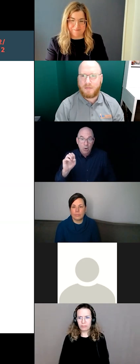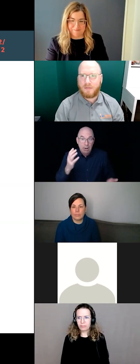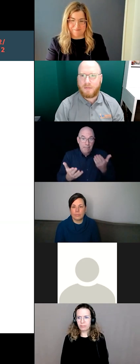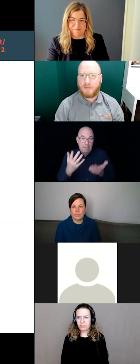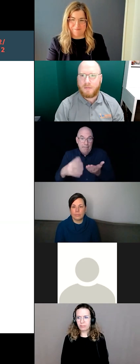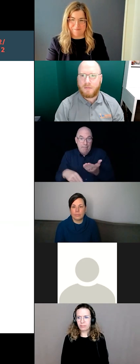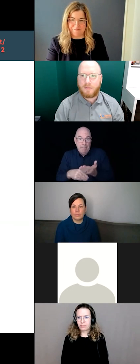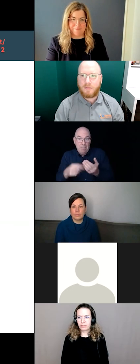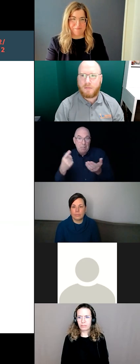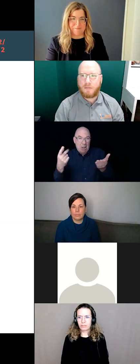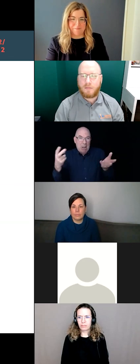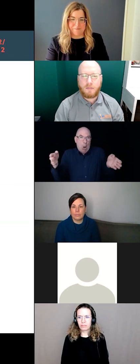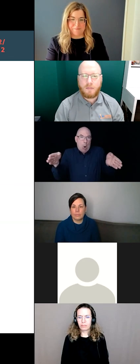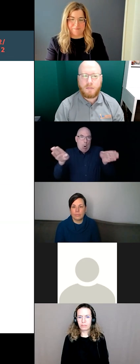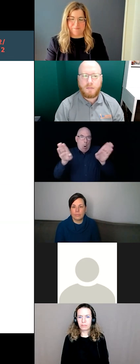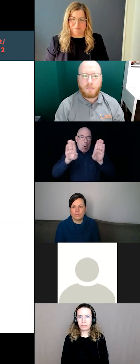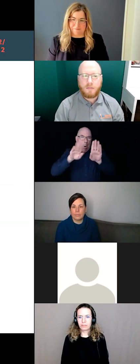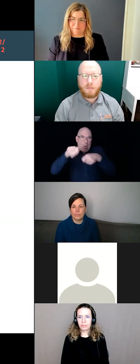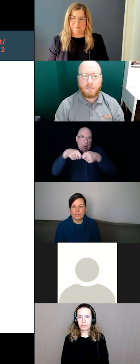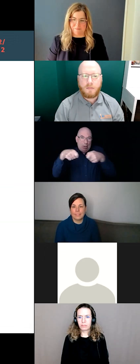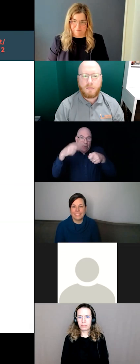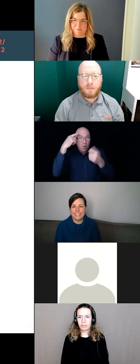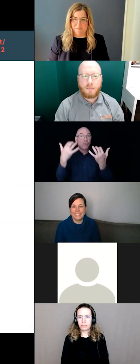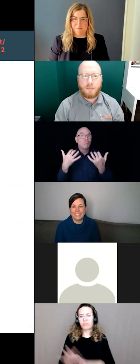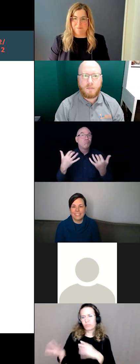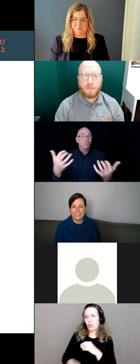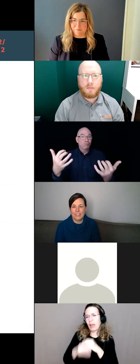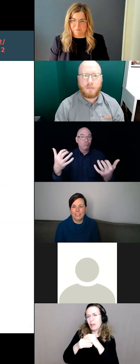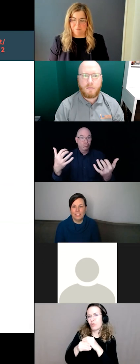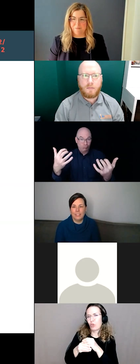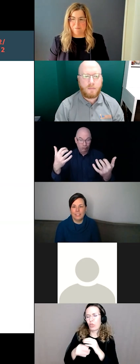Oui, si je pourrais rajouter tout le monde dans